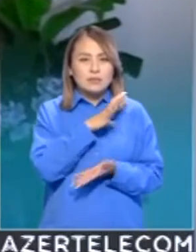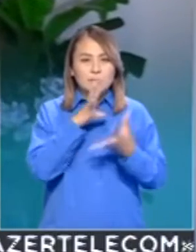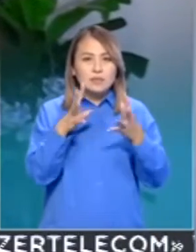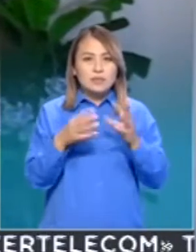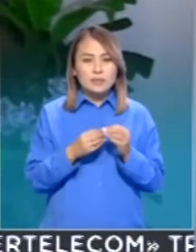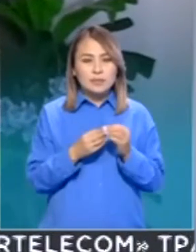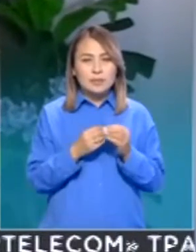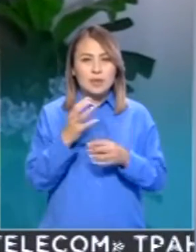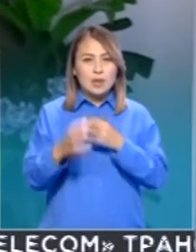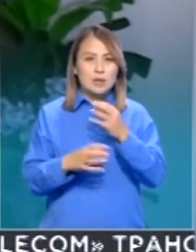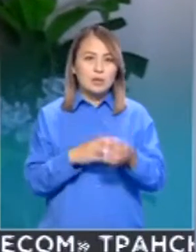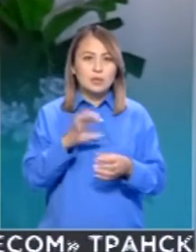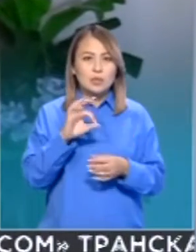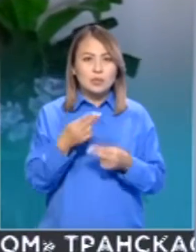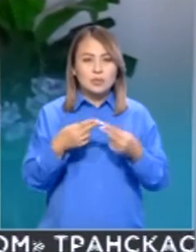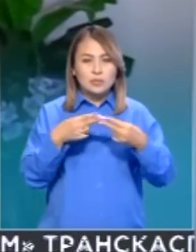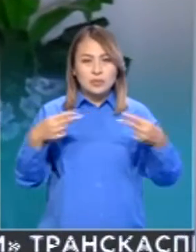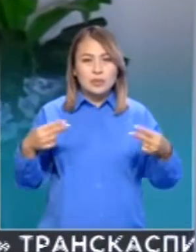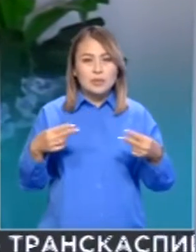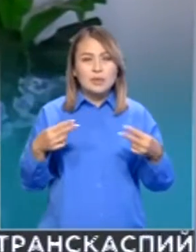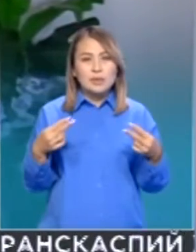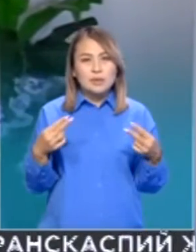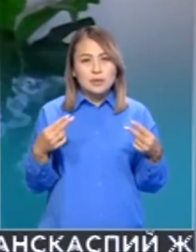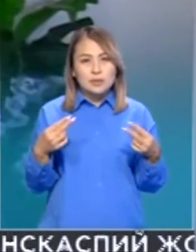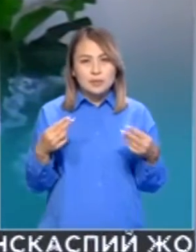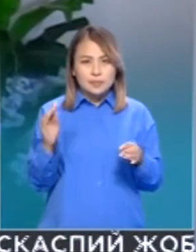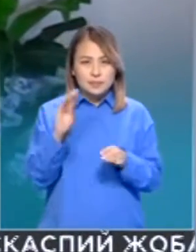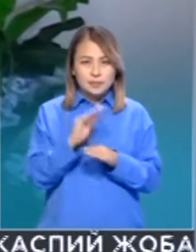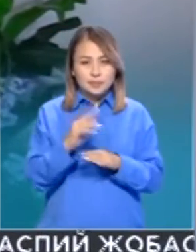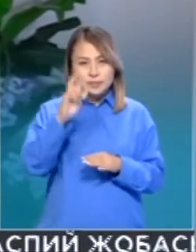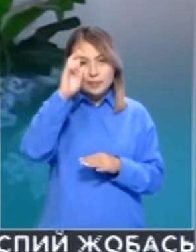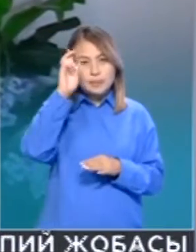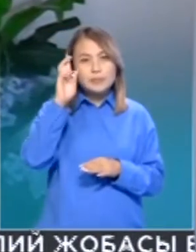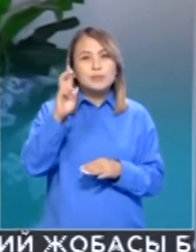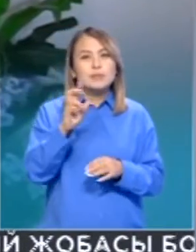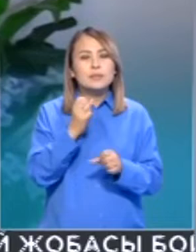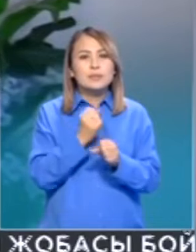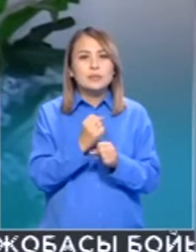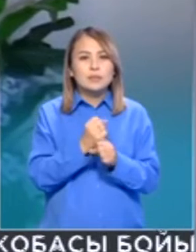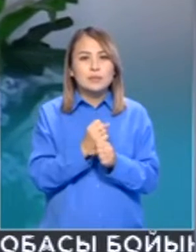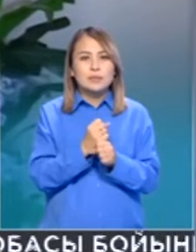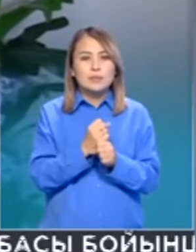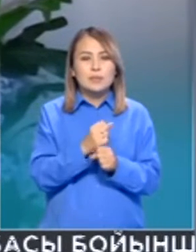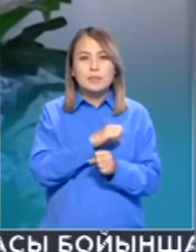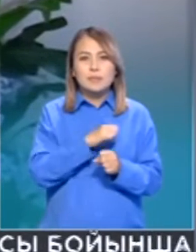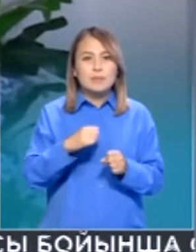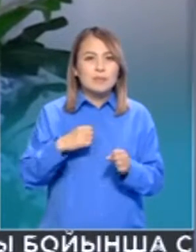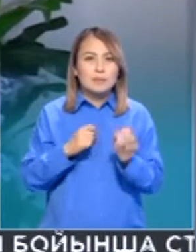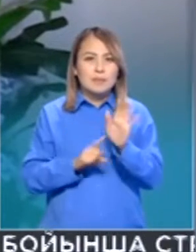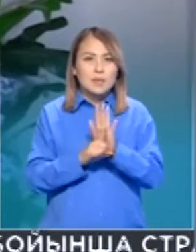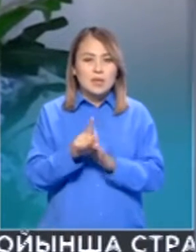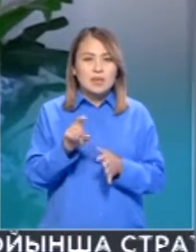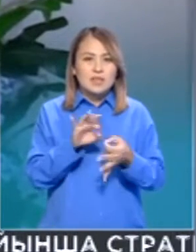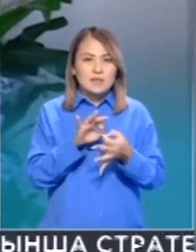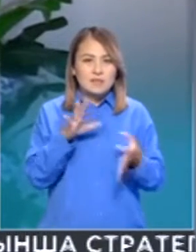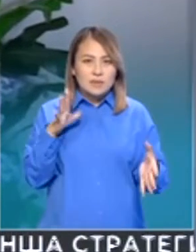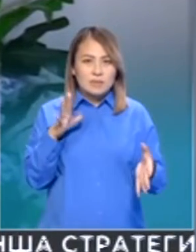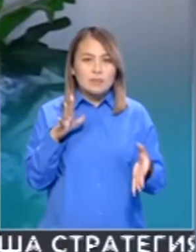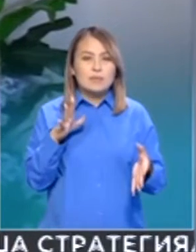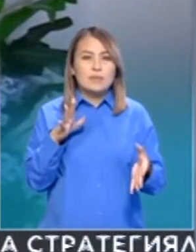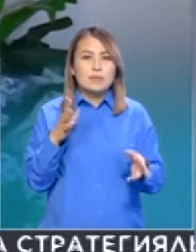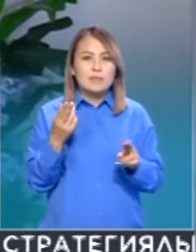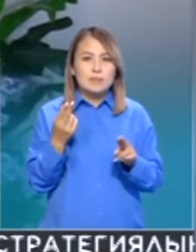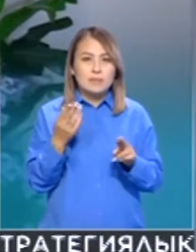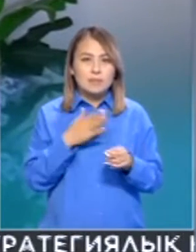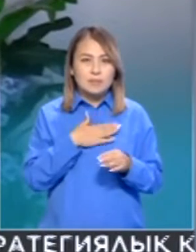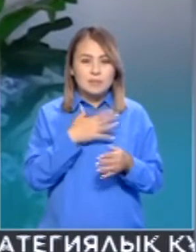қамтылған, әлеуметтік тепе-теңдік туралы айтылады және мемлекетіміз туралы. Әрине, басы біздің тәуелсіздіктен басталады.